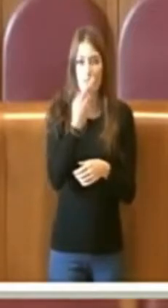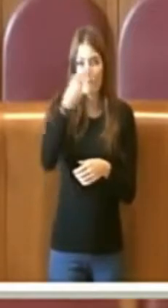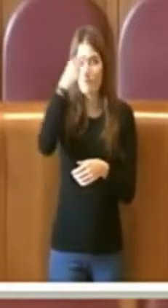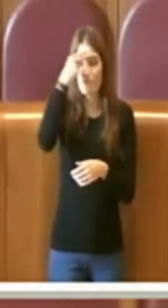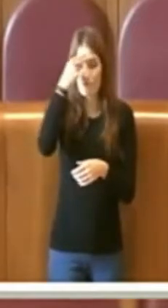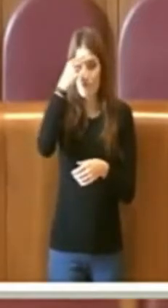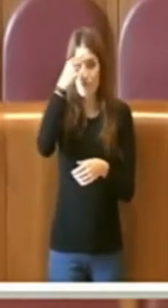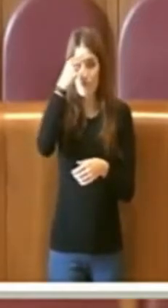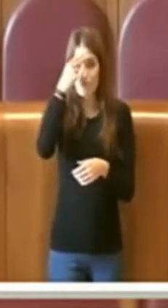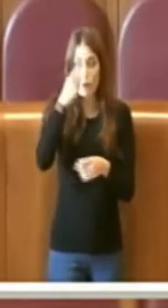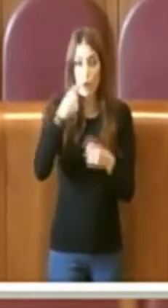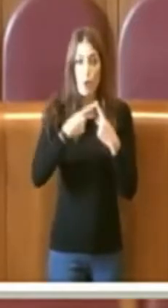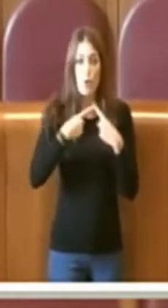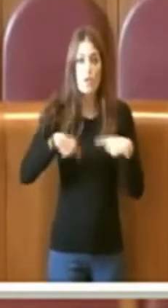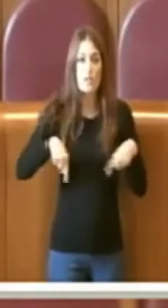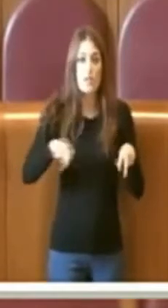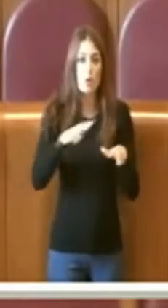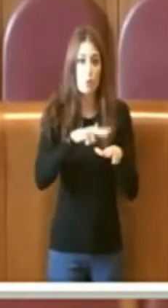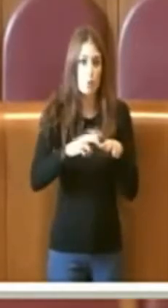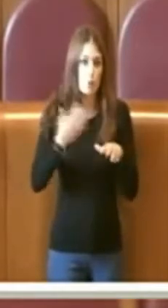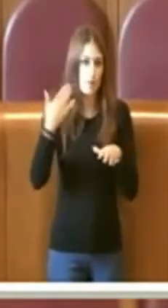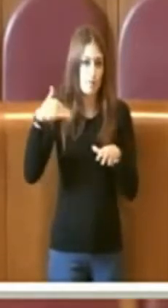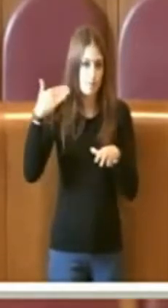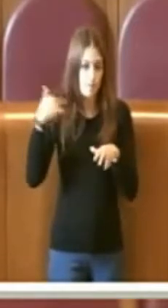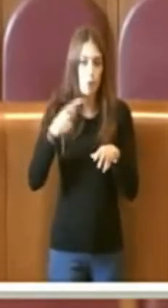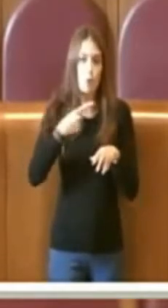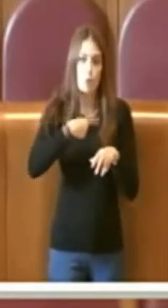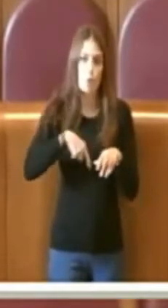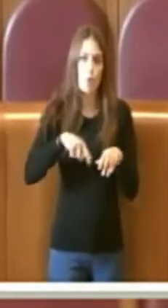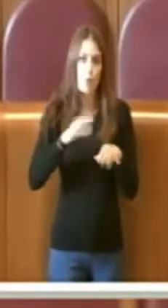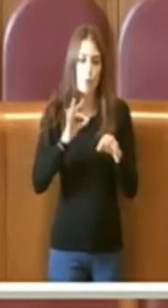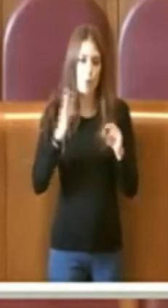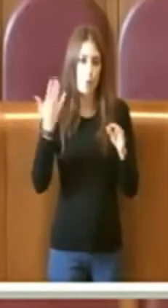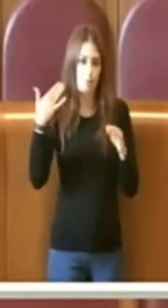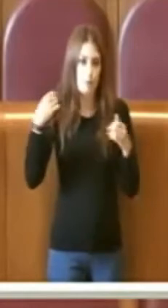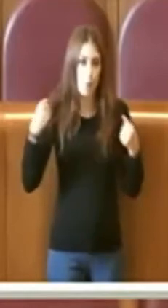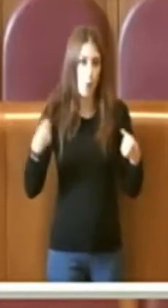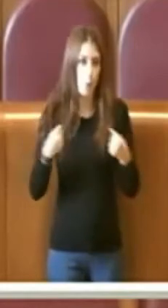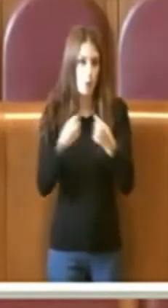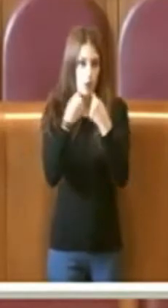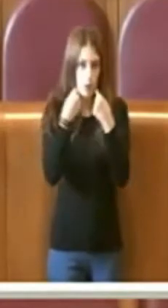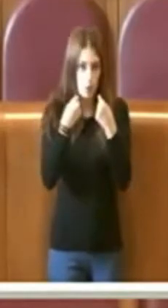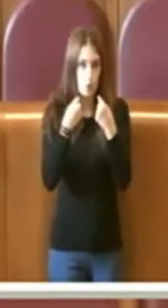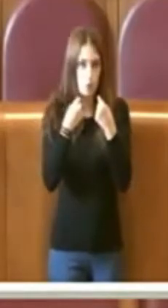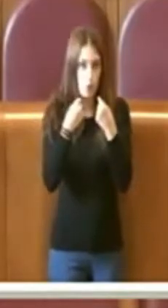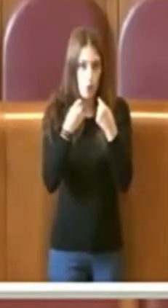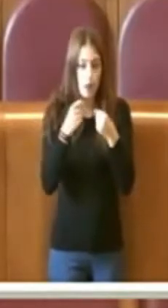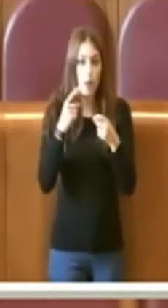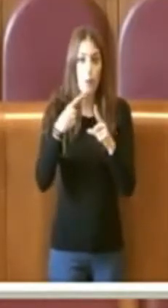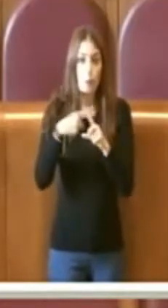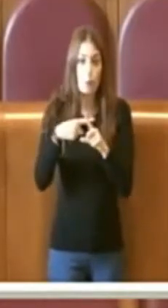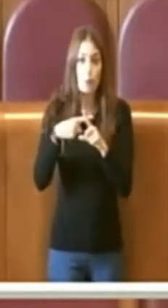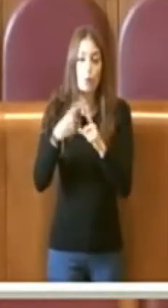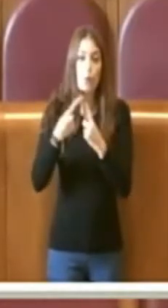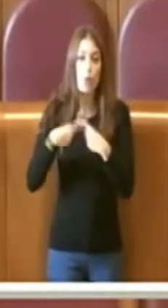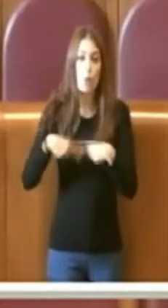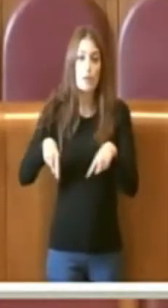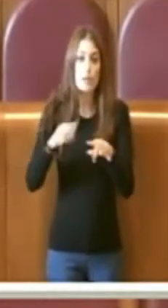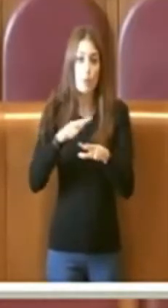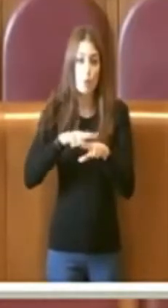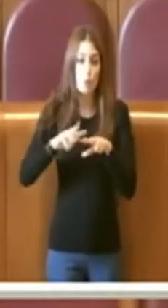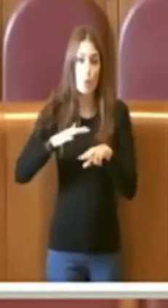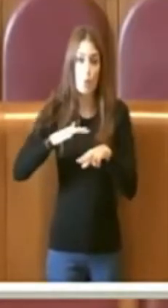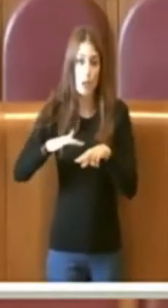consiglio municipale, l'allora consiglio municipale in cui noi eravamo opposizione, anche il consiglio del municipio